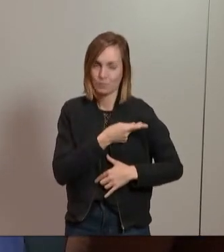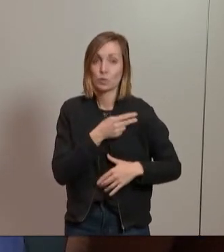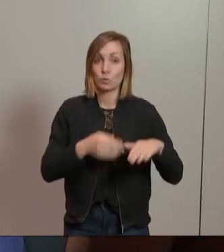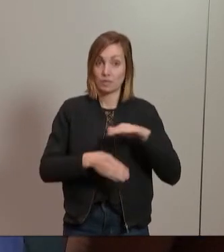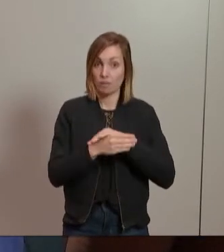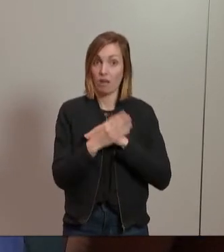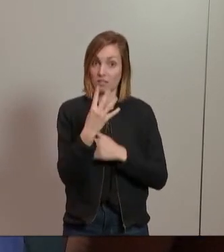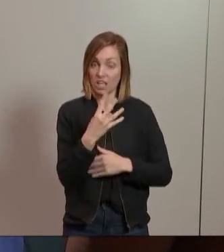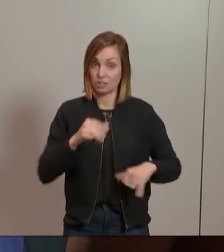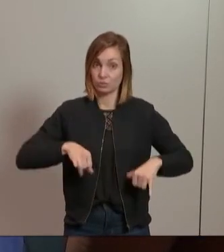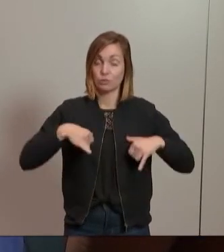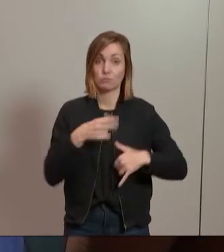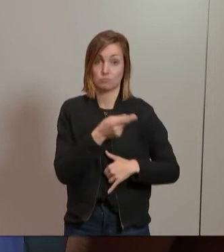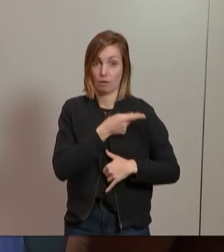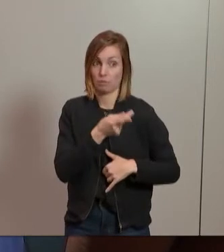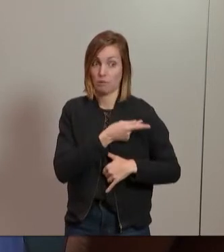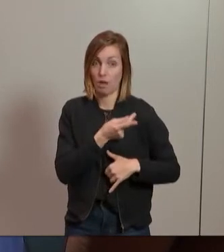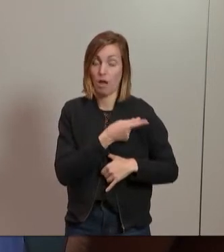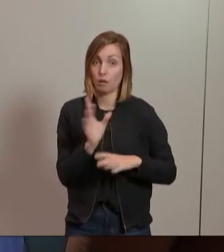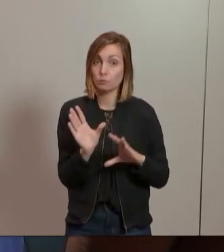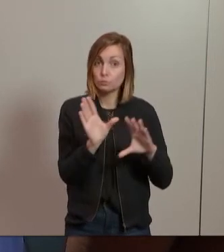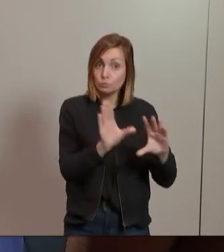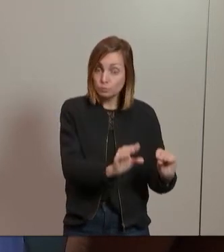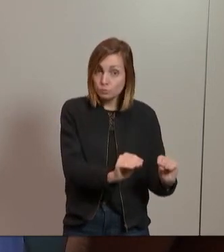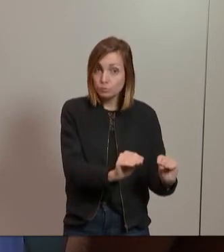proposition de quatre jeunes médecins qui s'installaient.